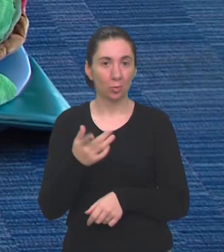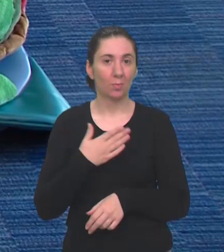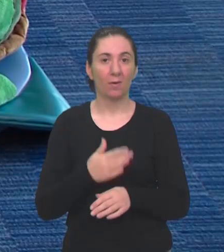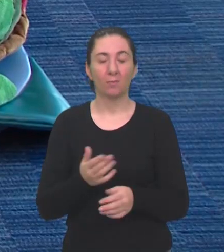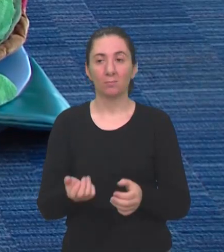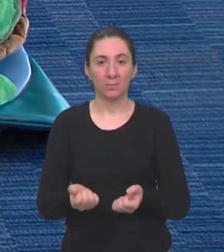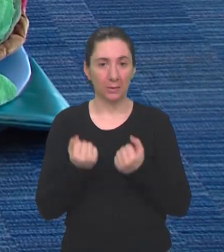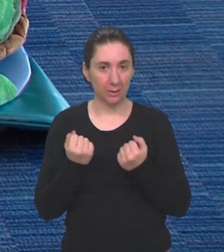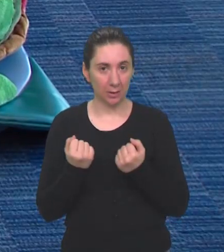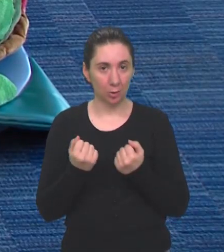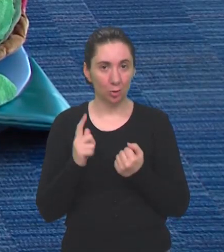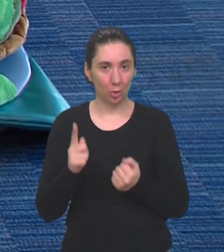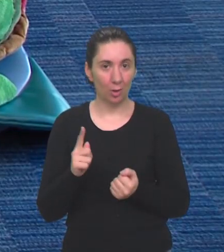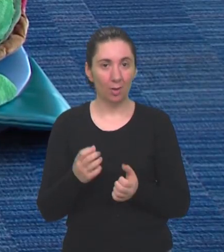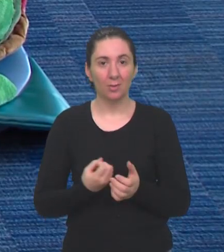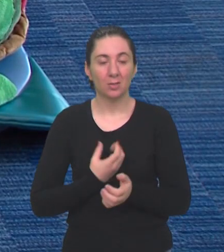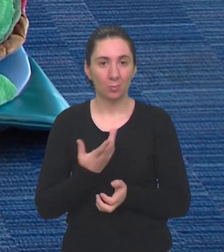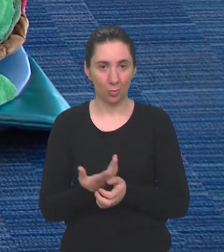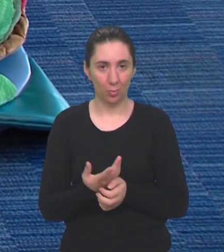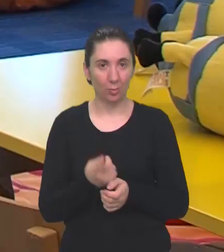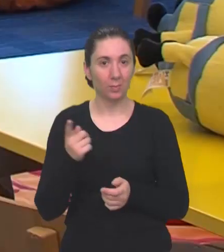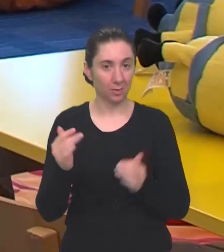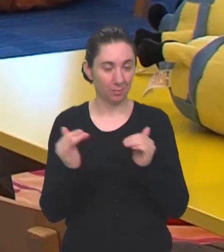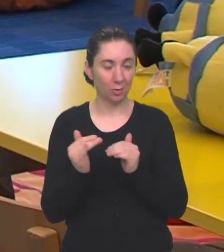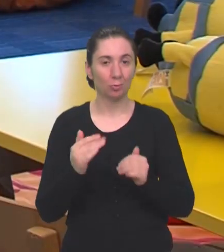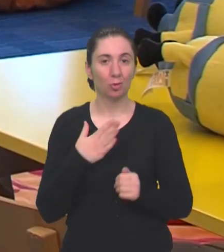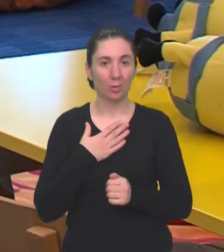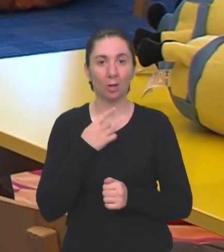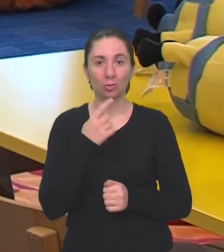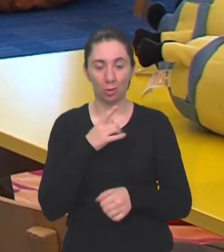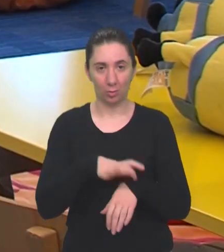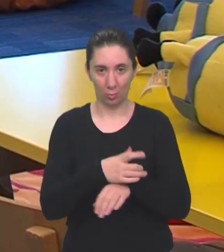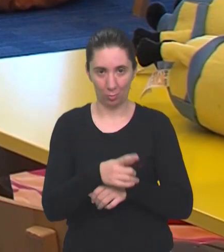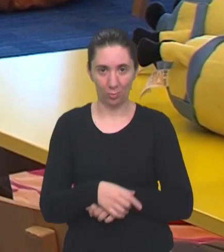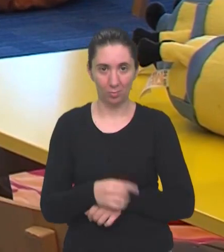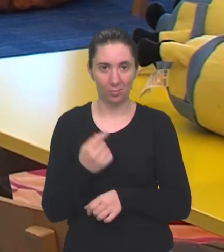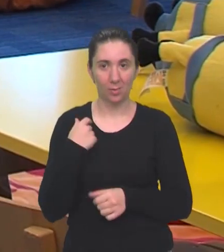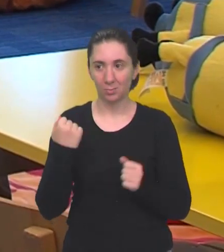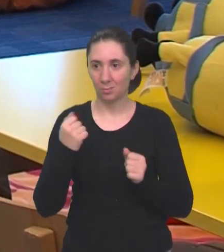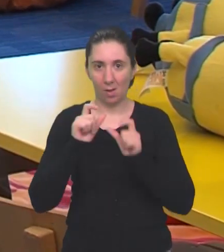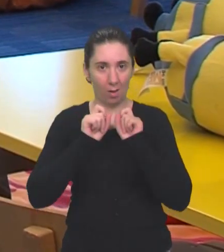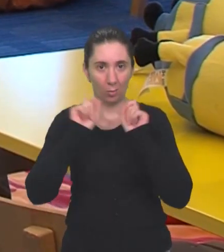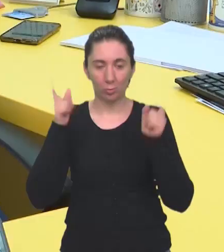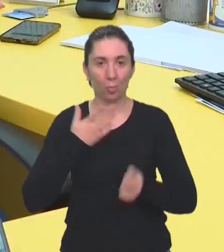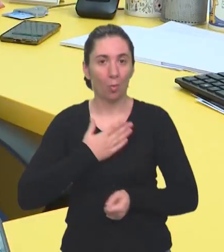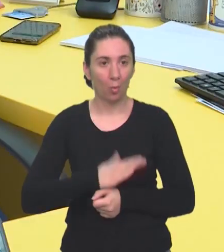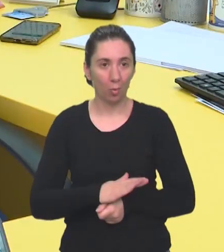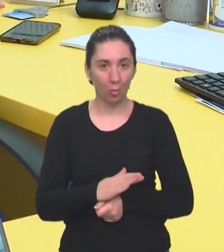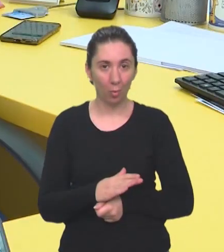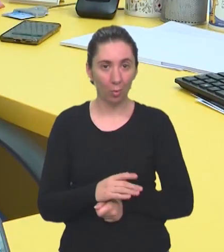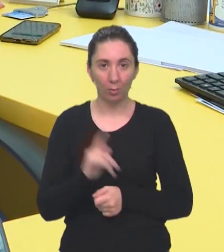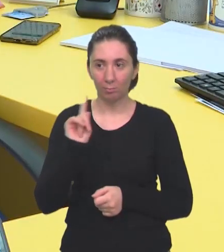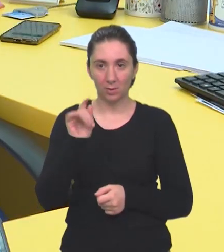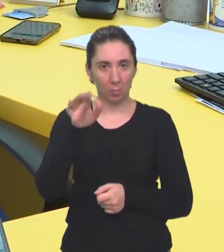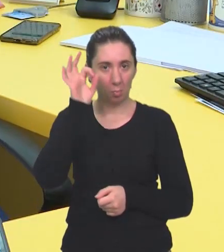posebnu težinu i na neki način ispunjava. S tim se slaže i naša sugovornica. Pa jako sam se iznenadila ugodno, jer stvarno nisam uopće